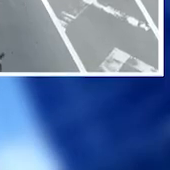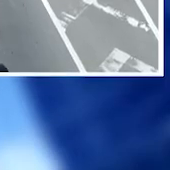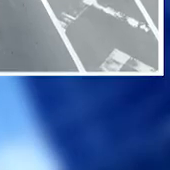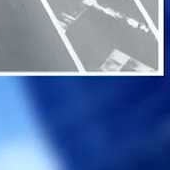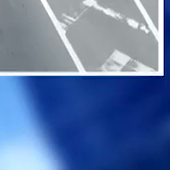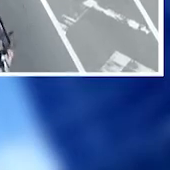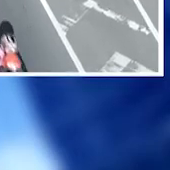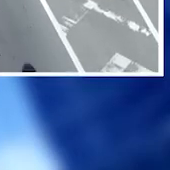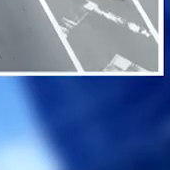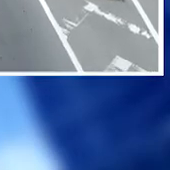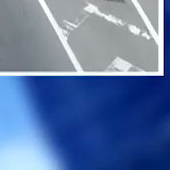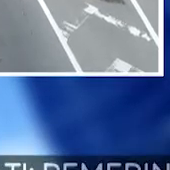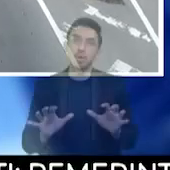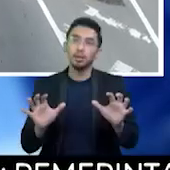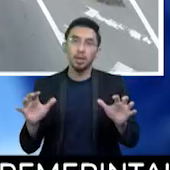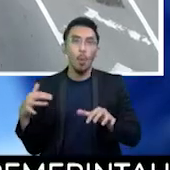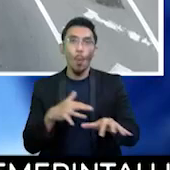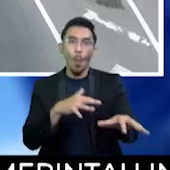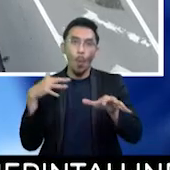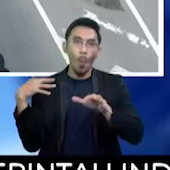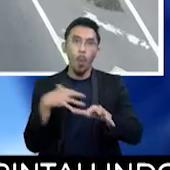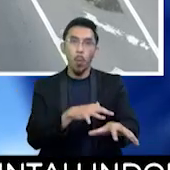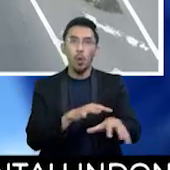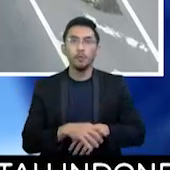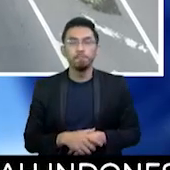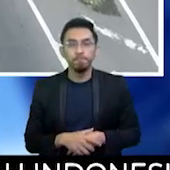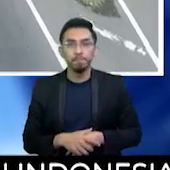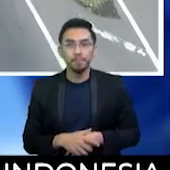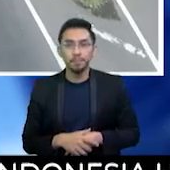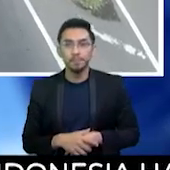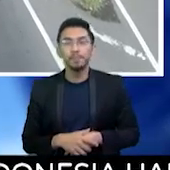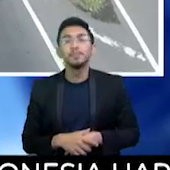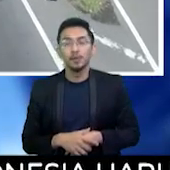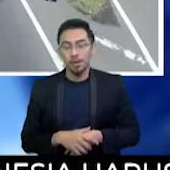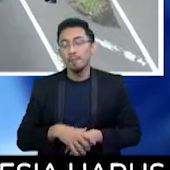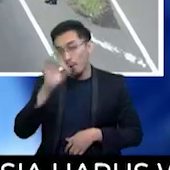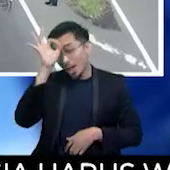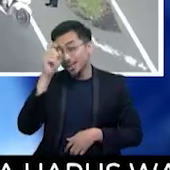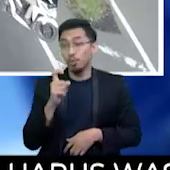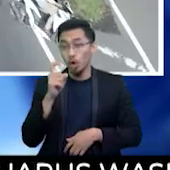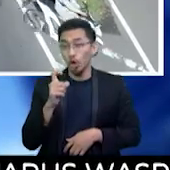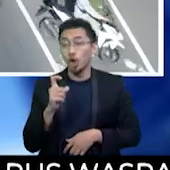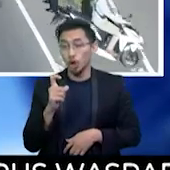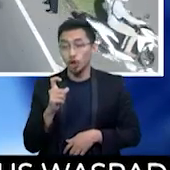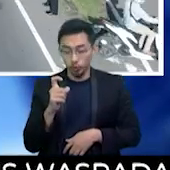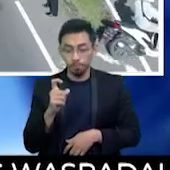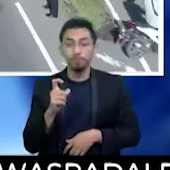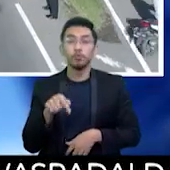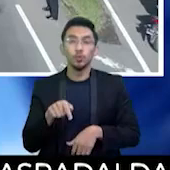Meski mulai dipadati oleh para wisatawan, Polres Bogor masih belum memberlakukan sistem one way karena sistem